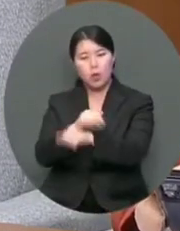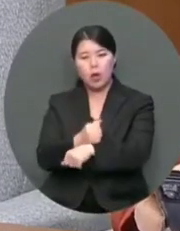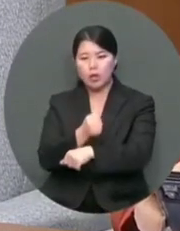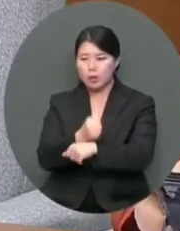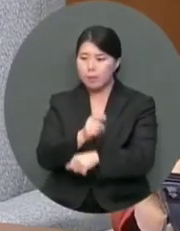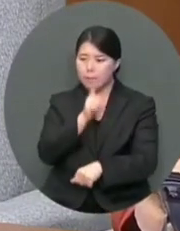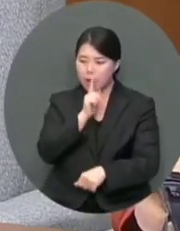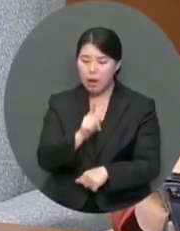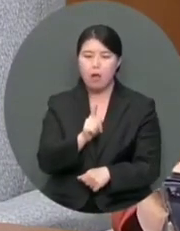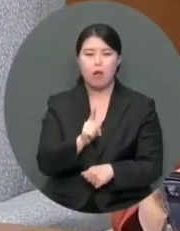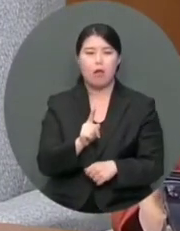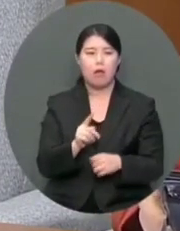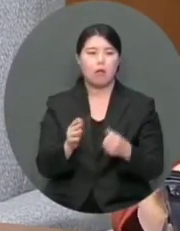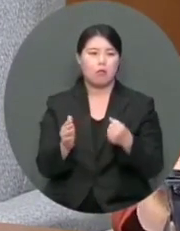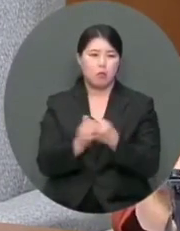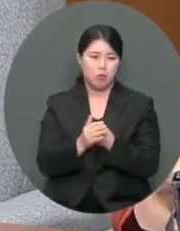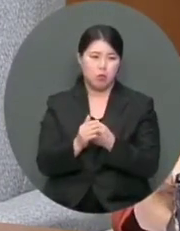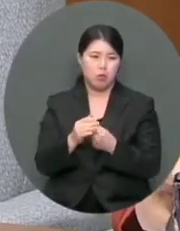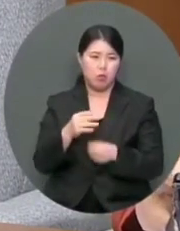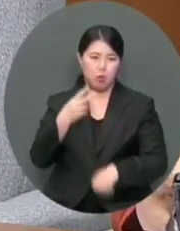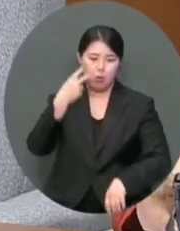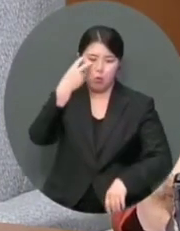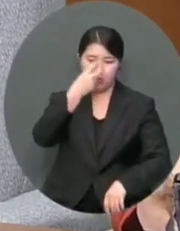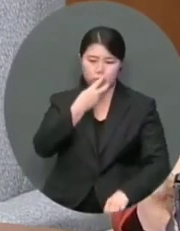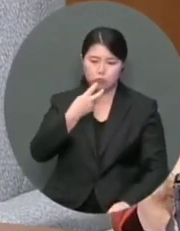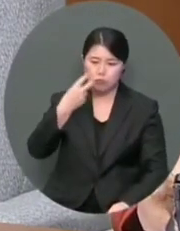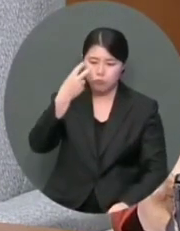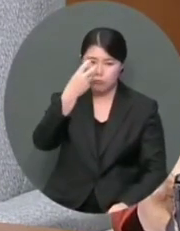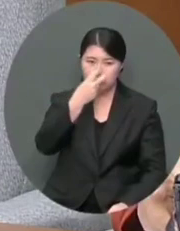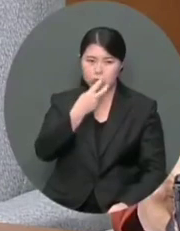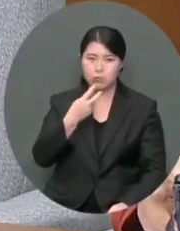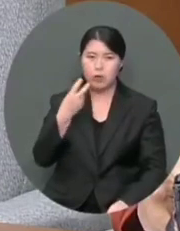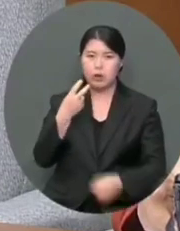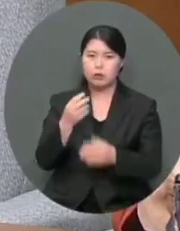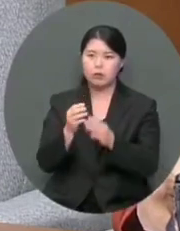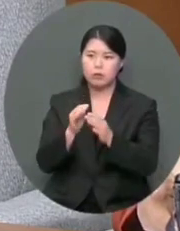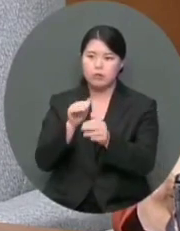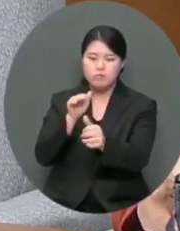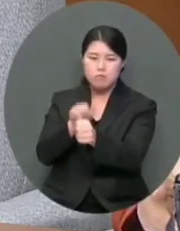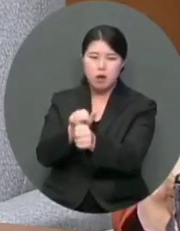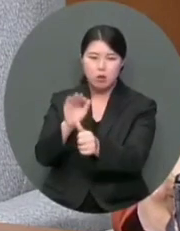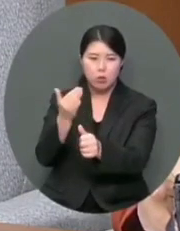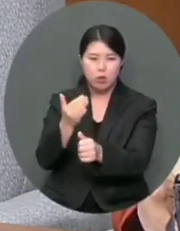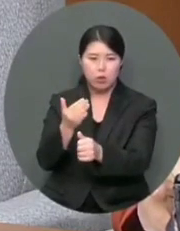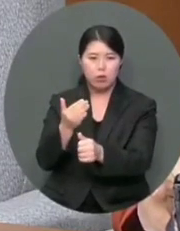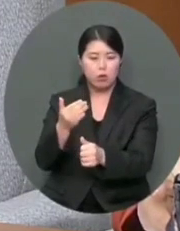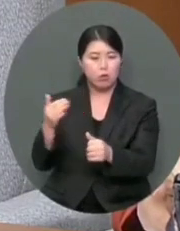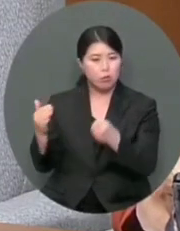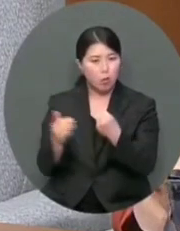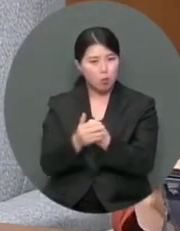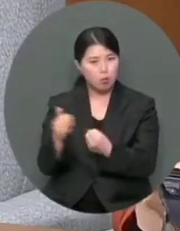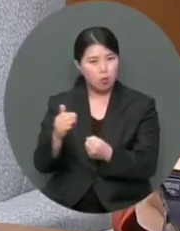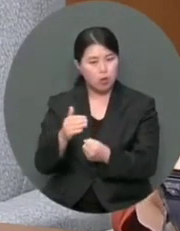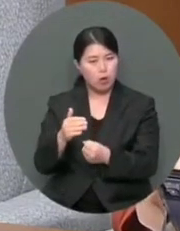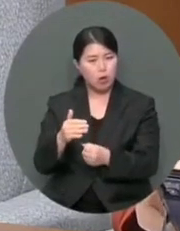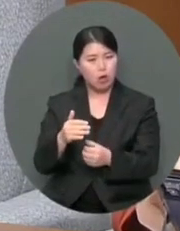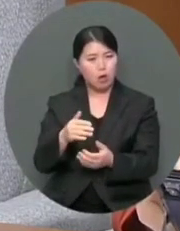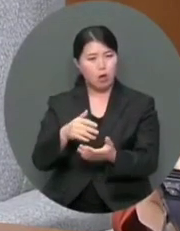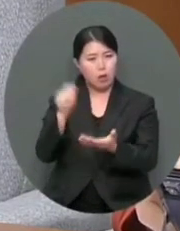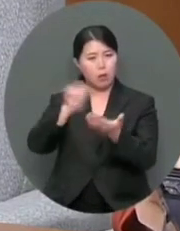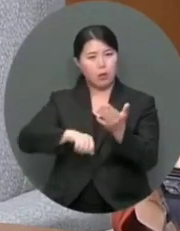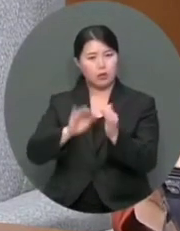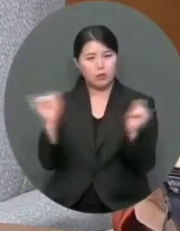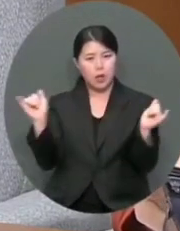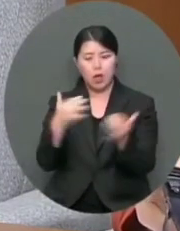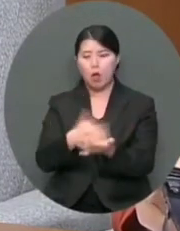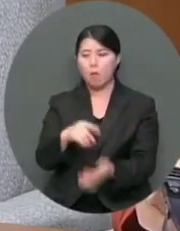해서 수사의 빗장을 열었거든요. 그로 인해서 100여 명의 전현직 판사들이